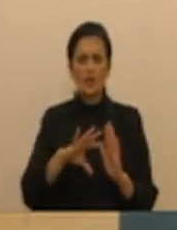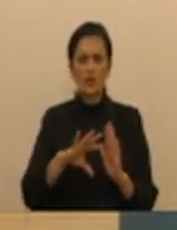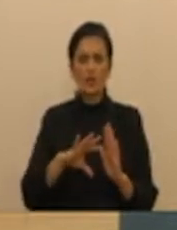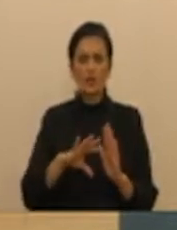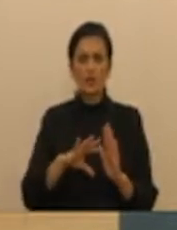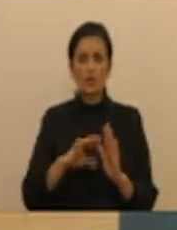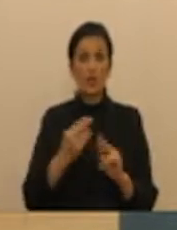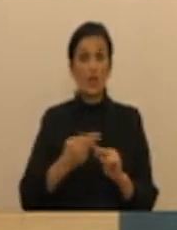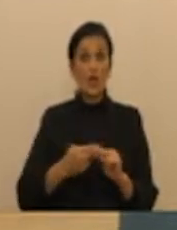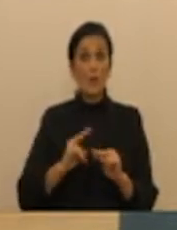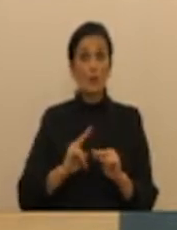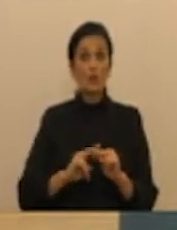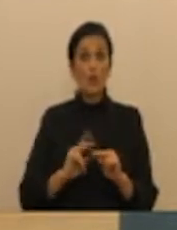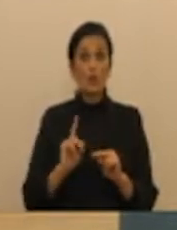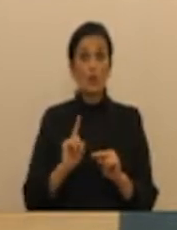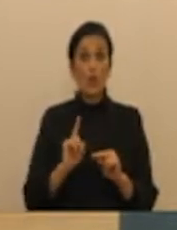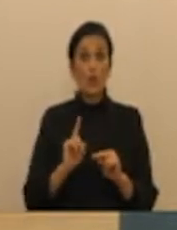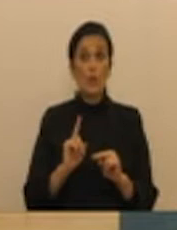იმიტომ რომ